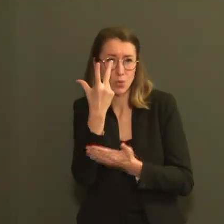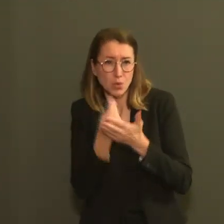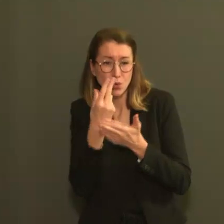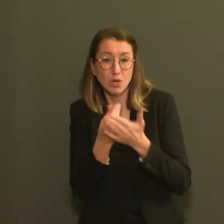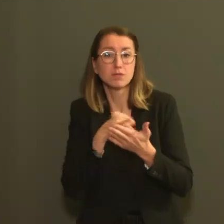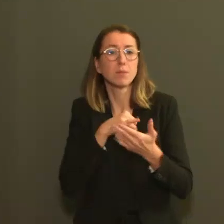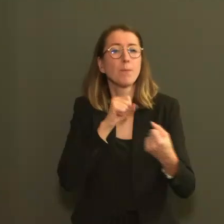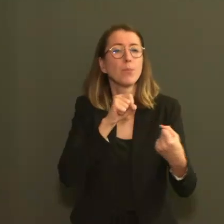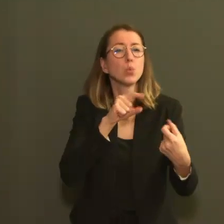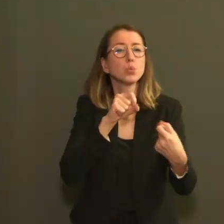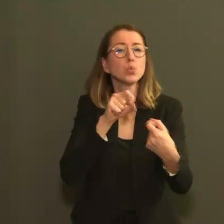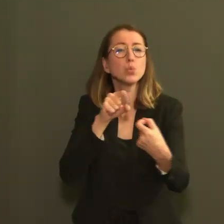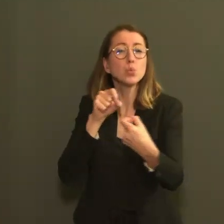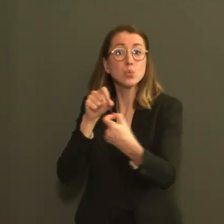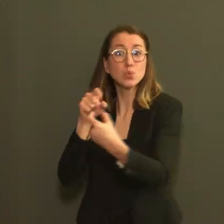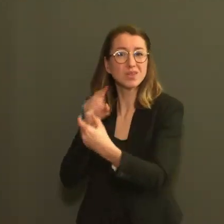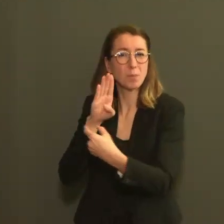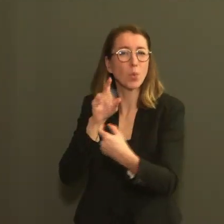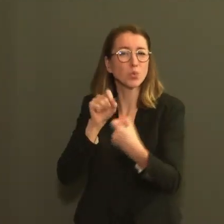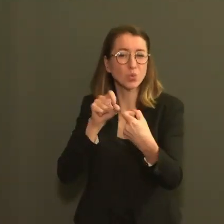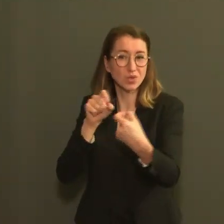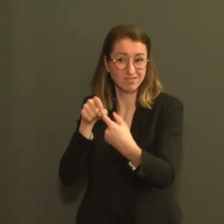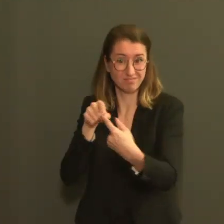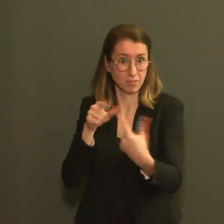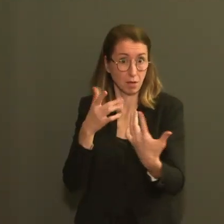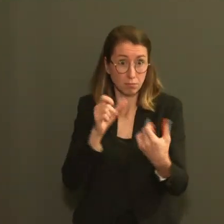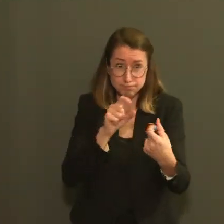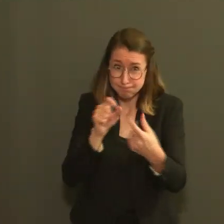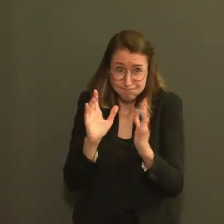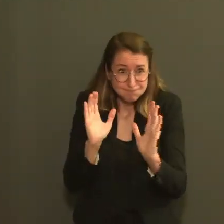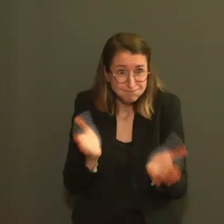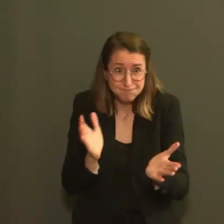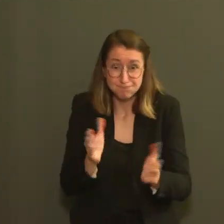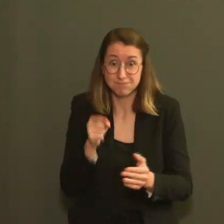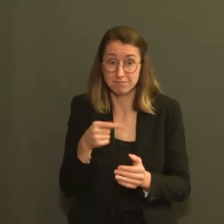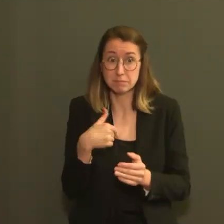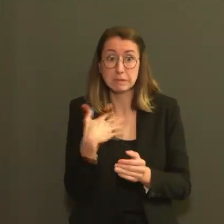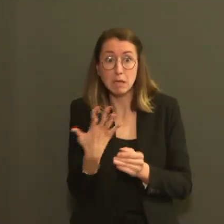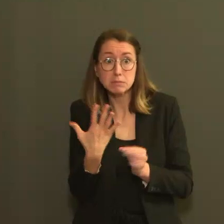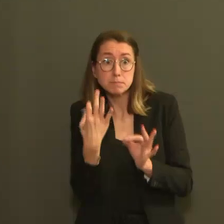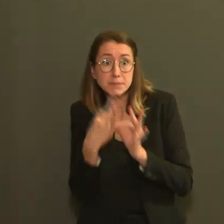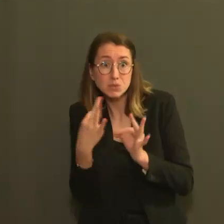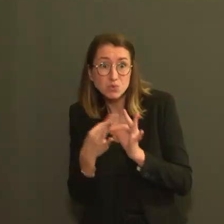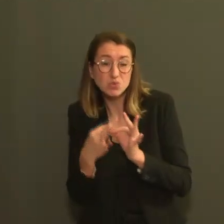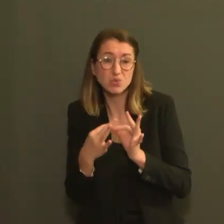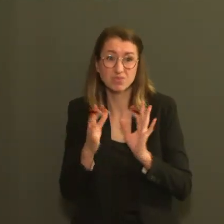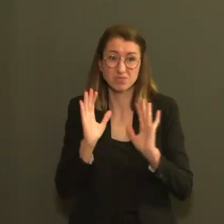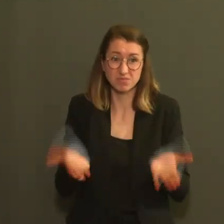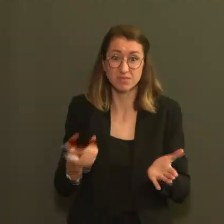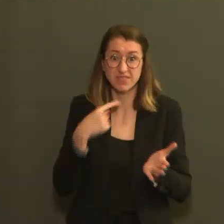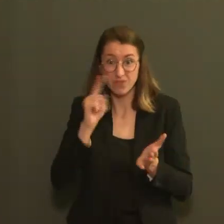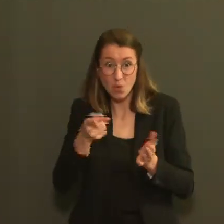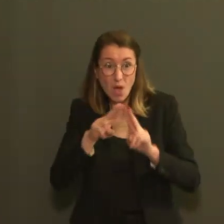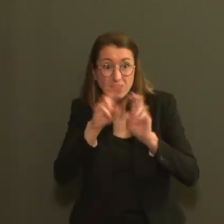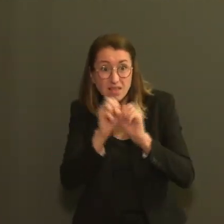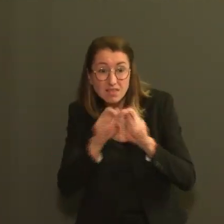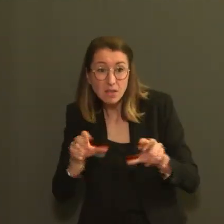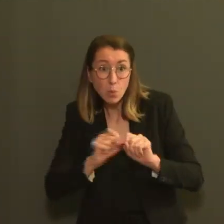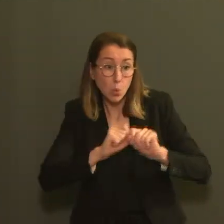proximité et pendant plus de 15 minutes. Cela n'implique pas non plus que vous ayez besoin d'Internet pour l'utiliser, juste que